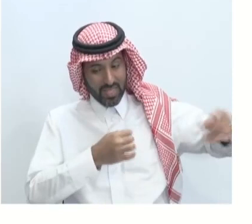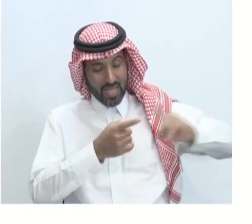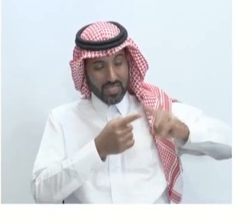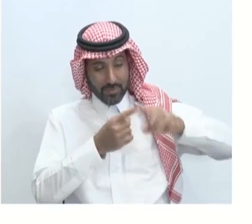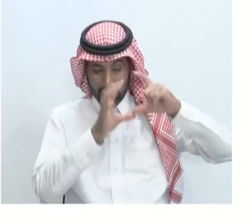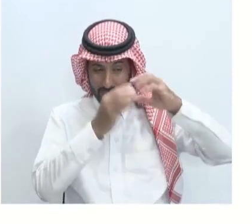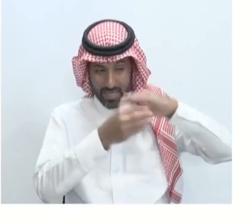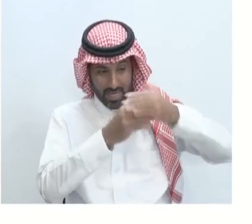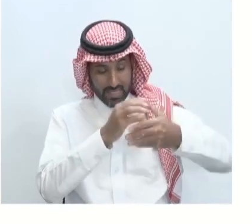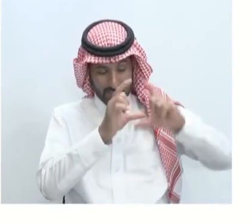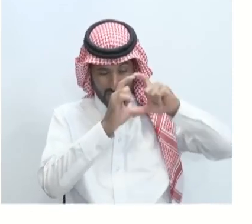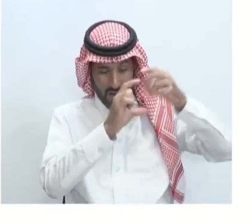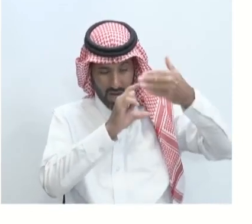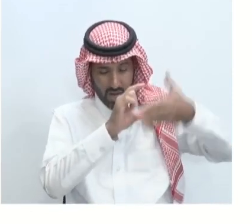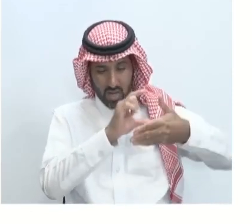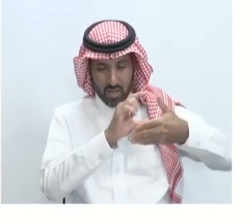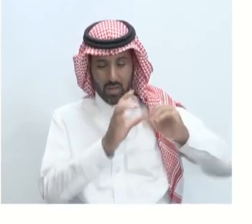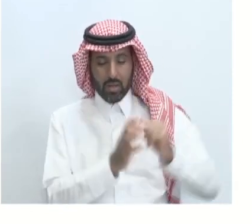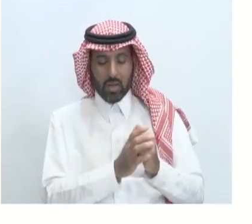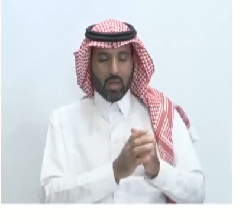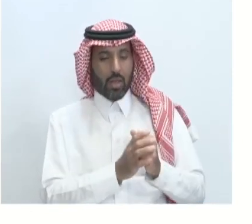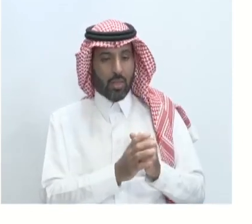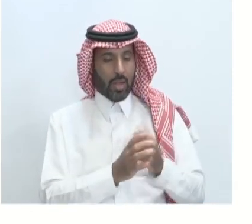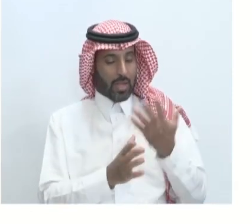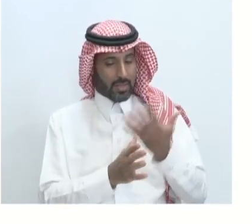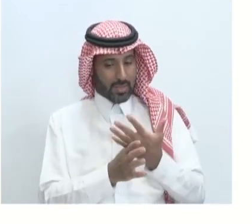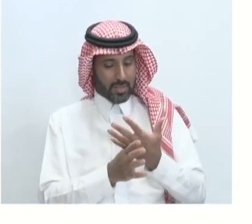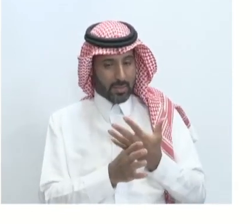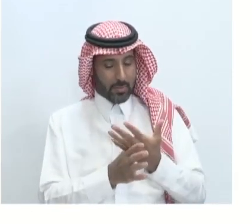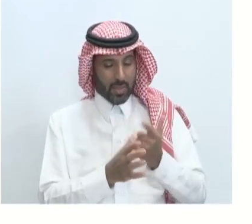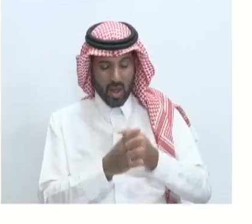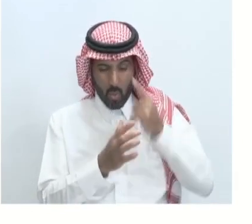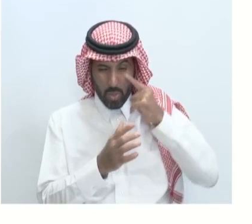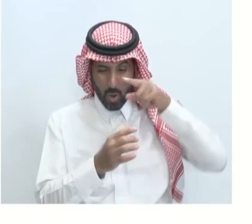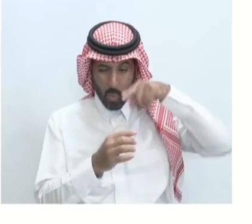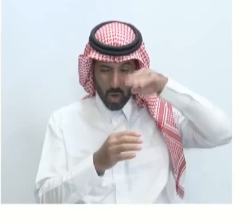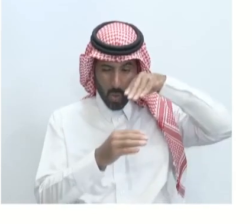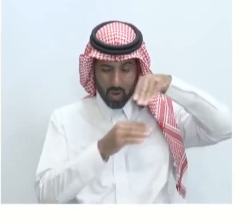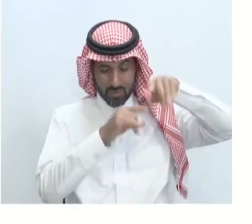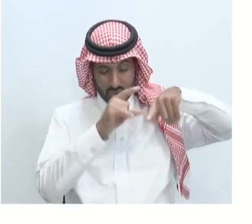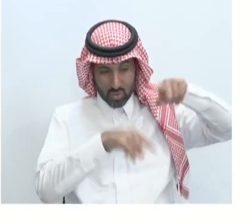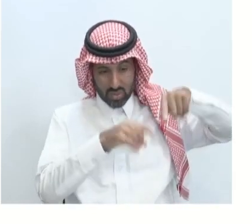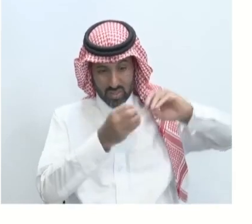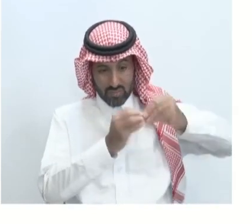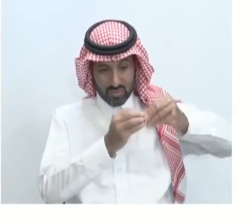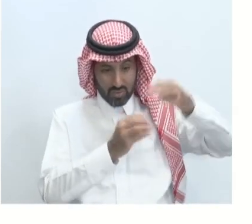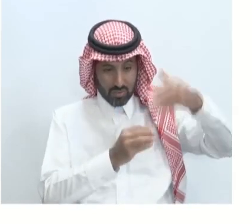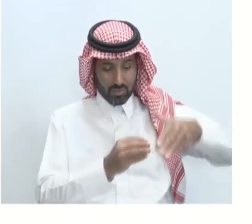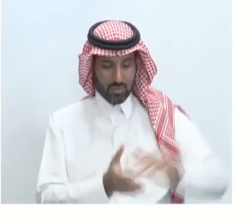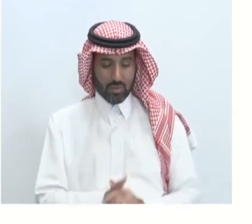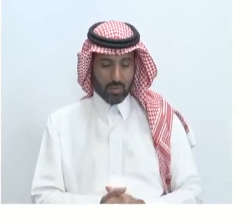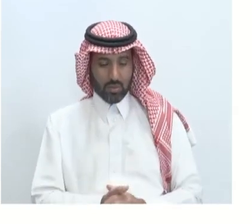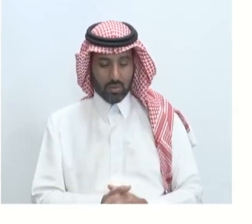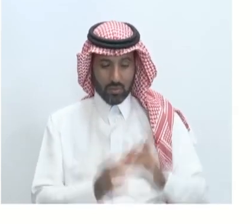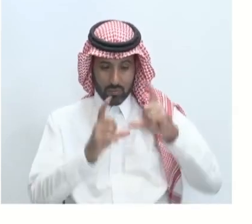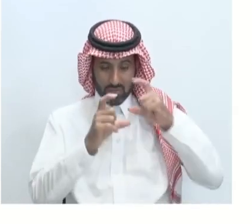العدسه وينشا عن هذا العيب تكون اهداب ملونه في الصوره كما هو واضح معنا في